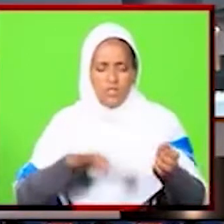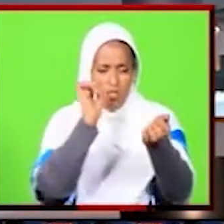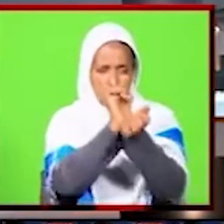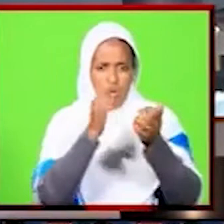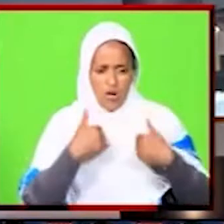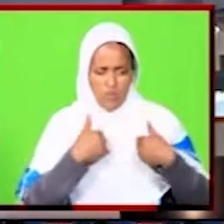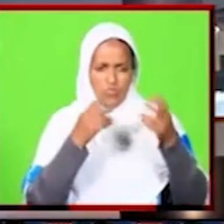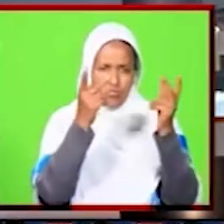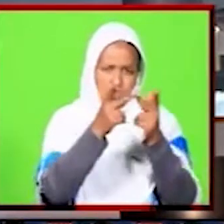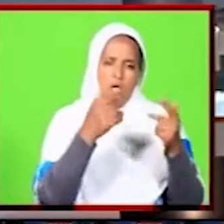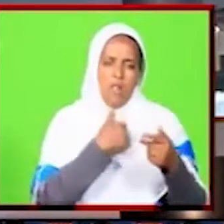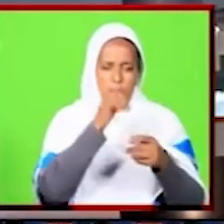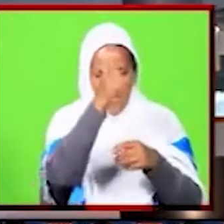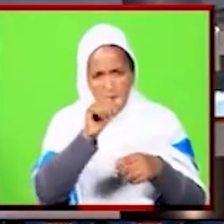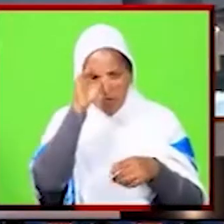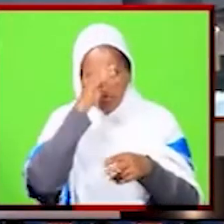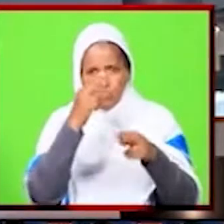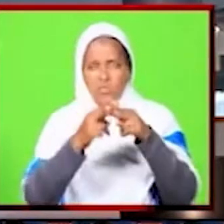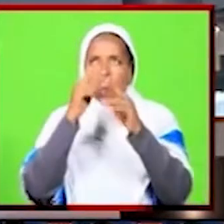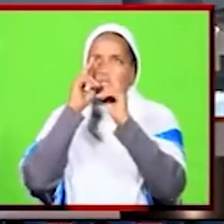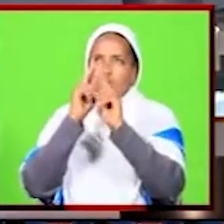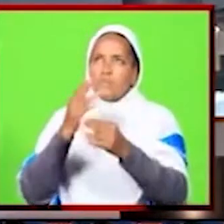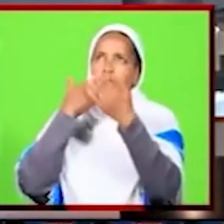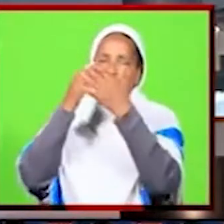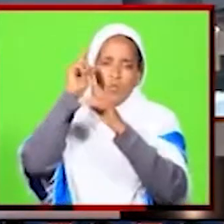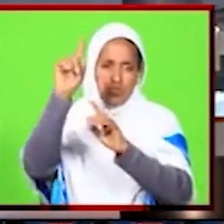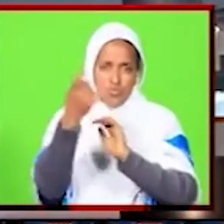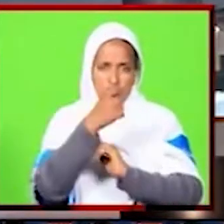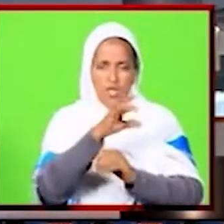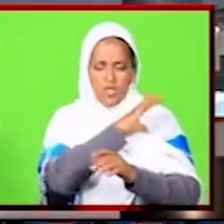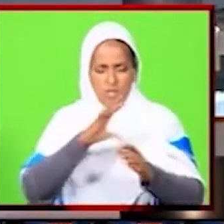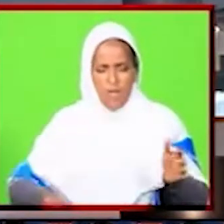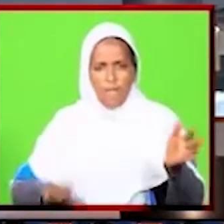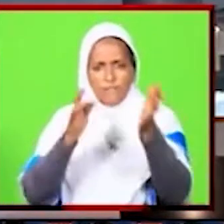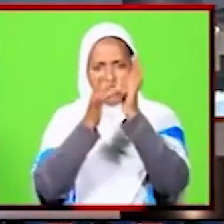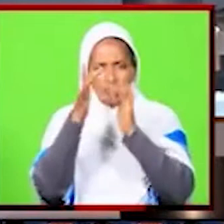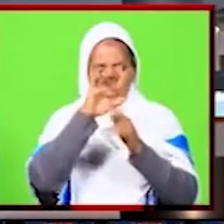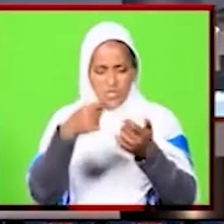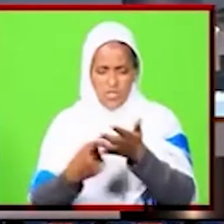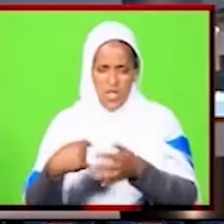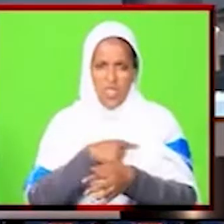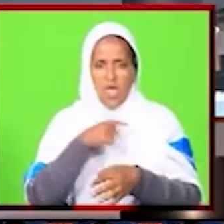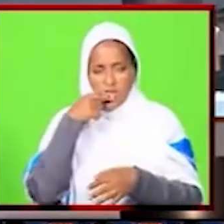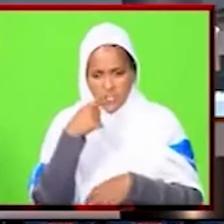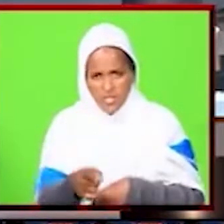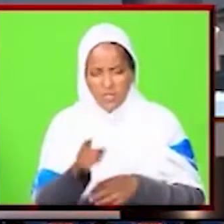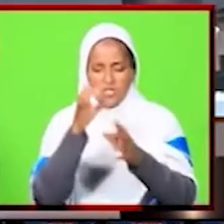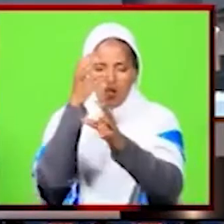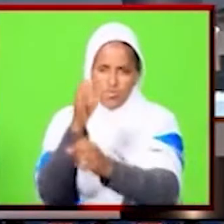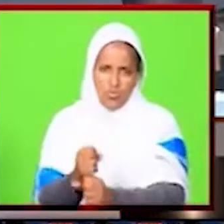ያደረበትን ቦታ አለ። ስለዚህ ማንም ሰው ዛሬ በስም አጠራሩ ክብርና ምስጋና ይግባውና ጌታችን መድኃኒታችን ኢየሱስ ክርስቶስ ስለኛ